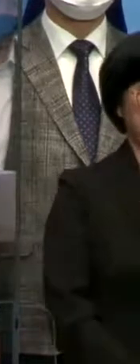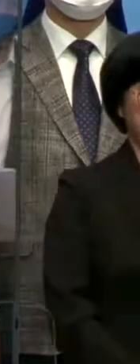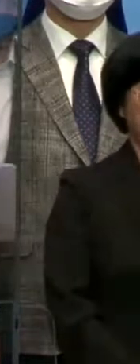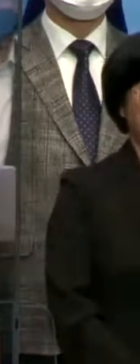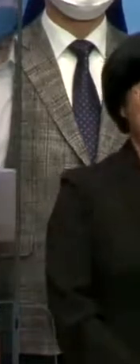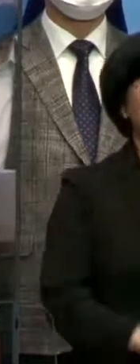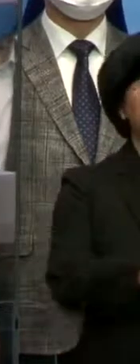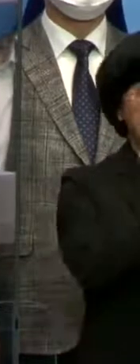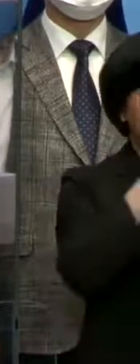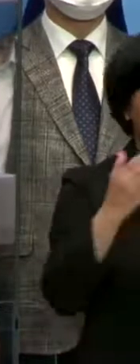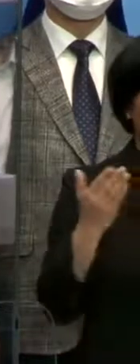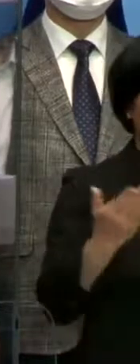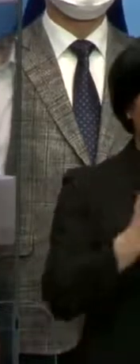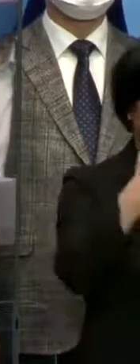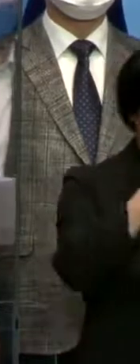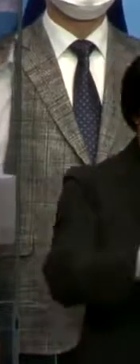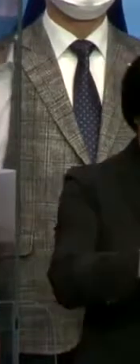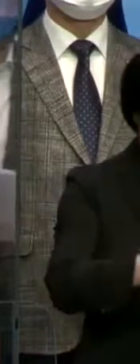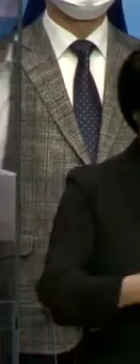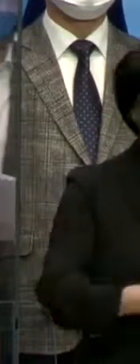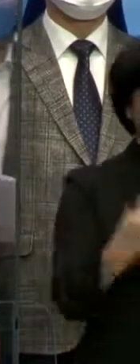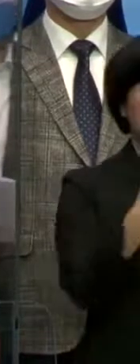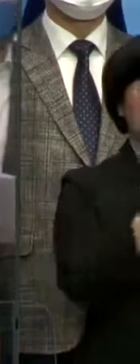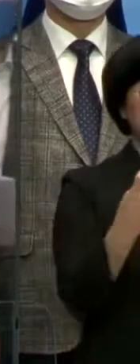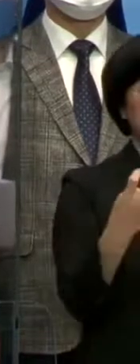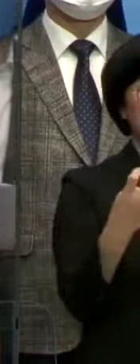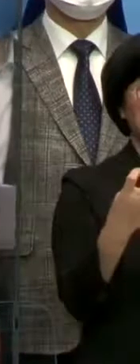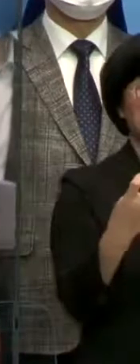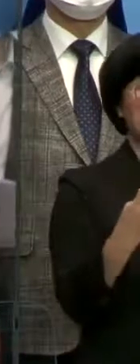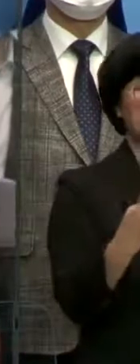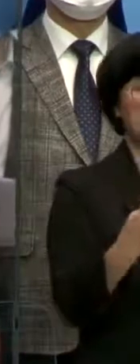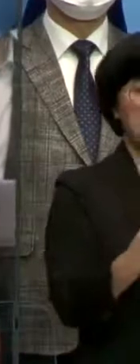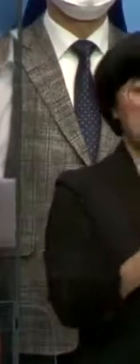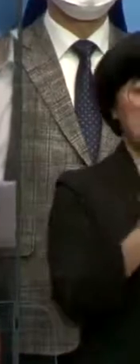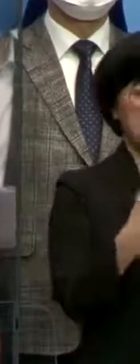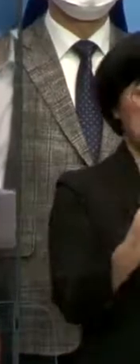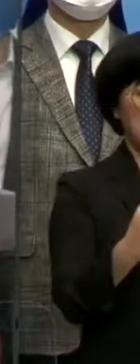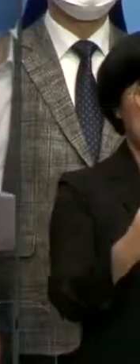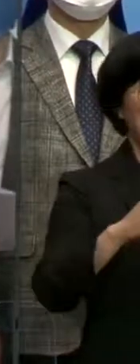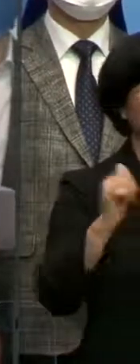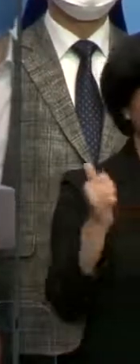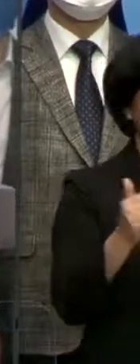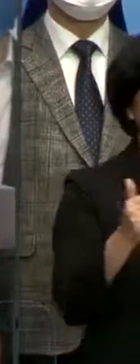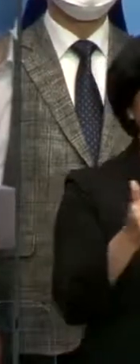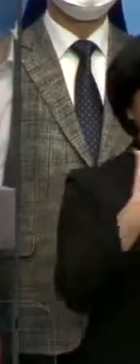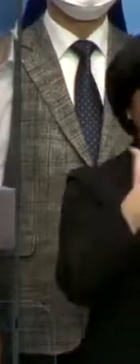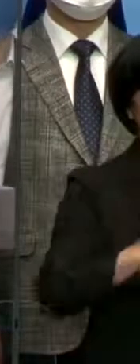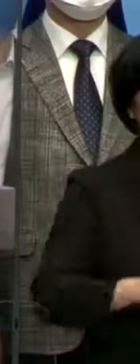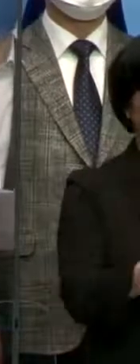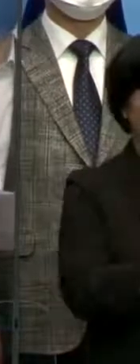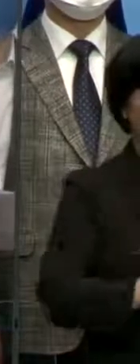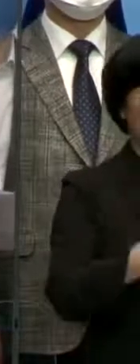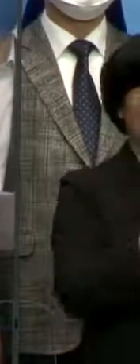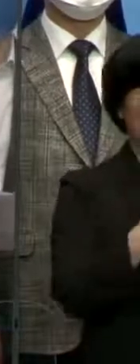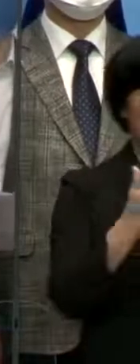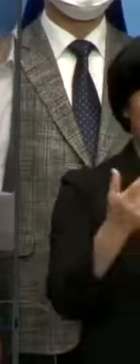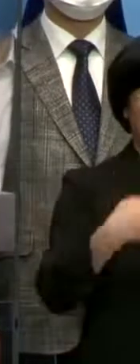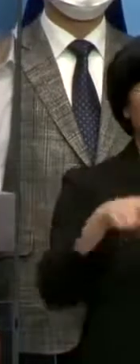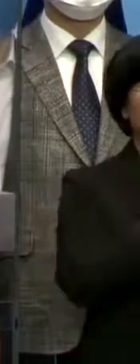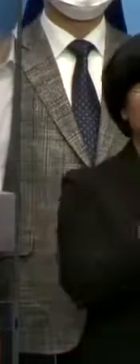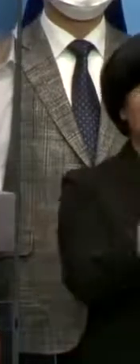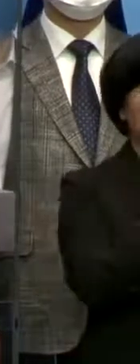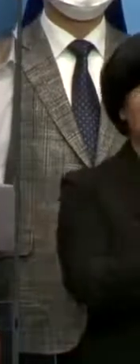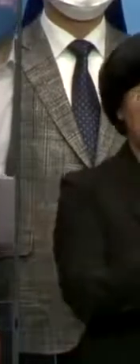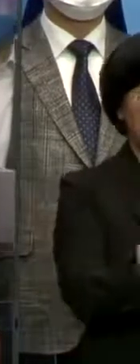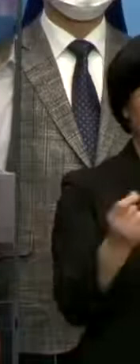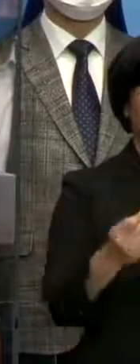제대로 일하겠습니다. 고맙습니다. 2020년 12월 2일 국회 보건복지위원회 더불어민주당